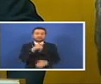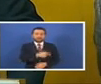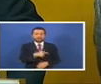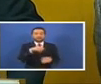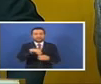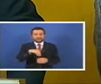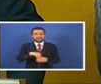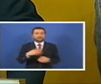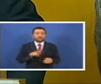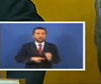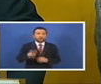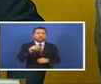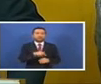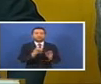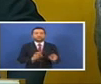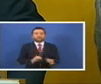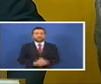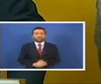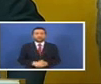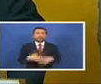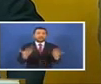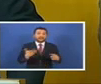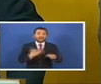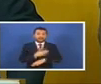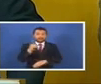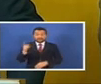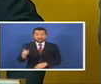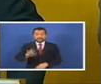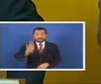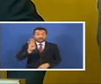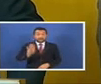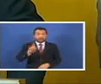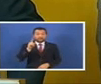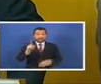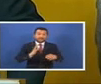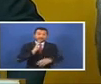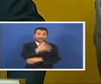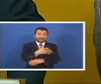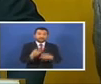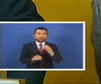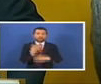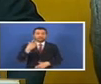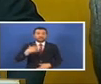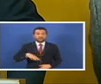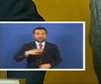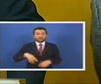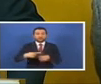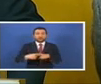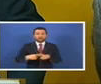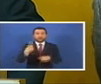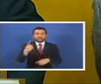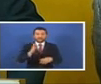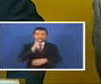Bunun yolu budur. Eğer gerçekten demokratik bir geleceği, ortak bir